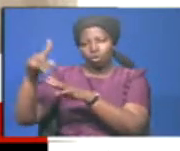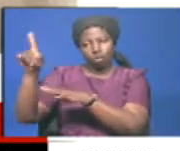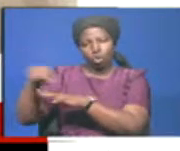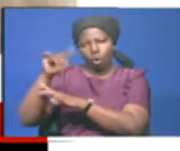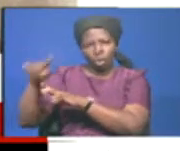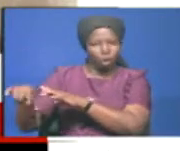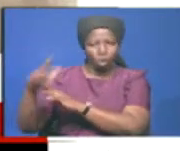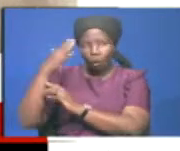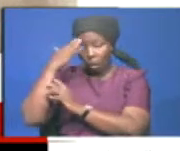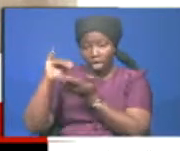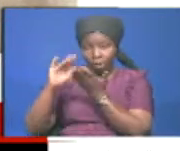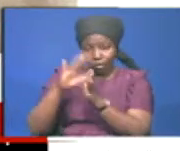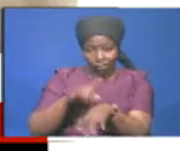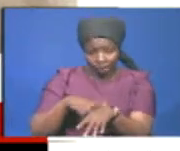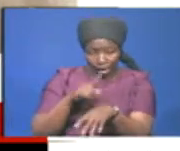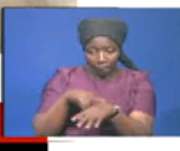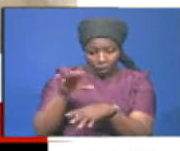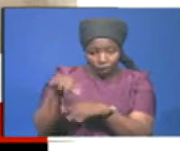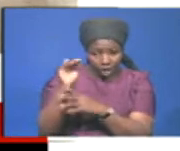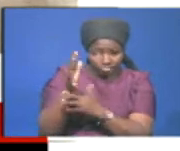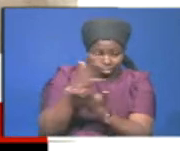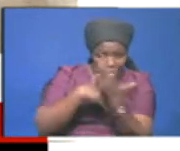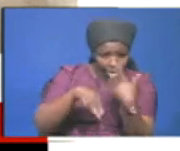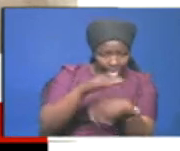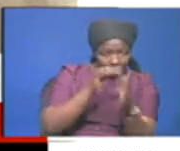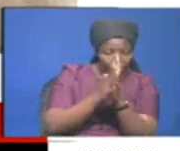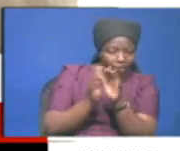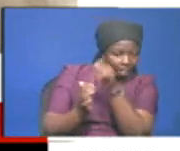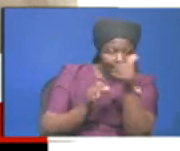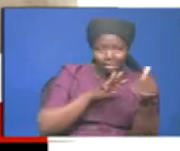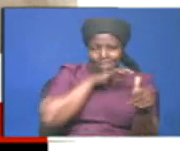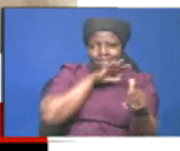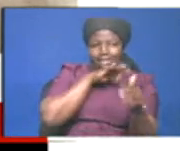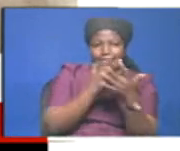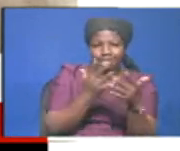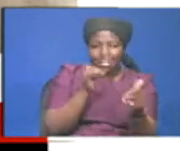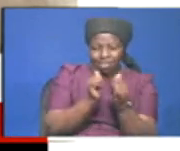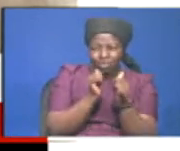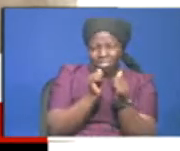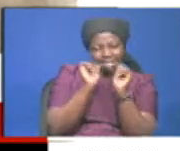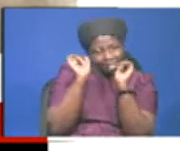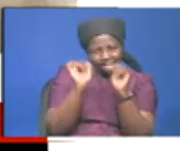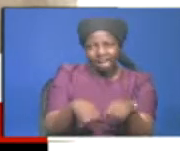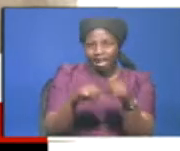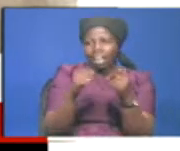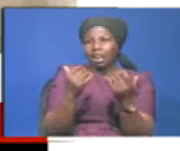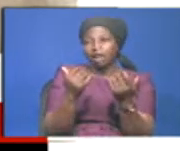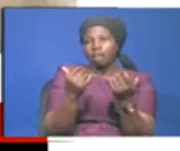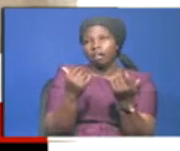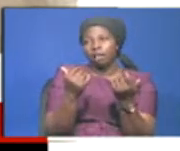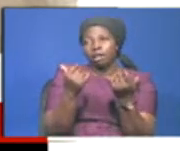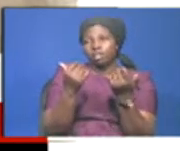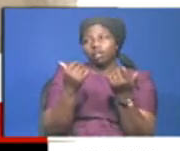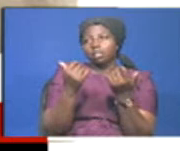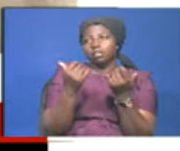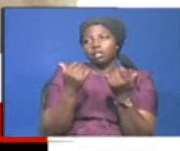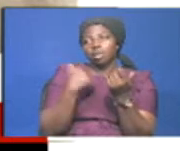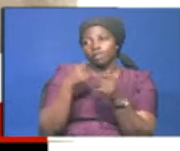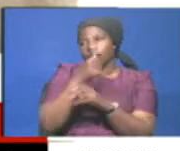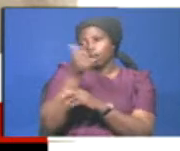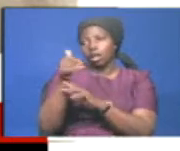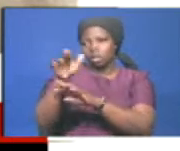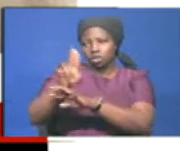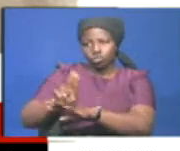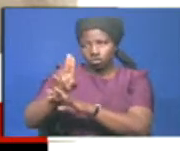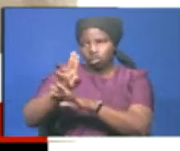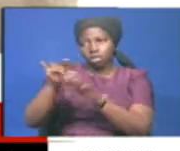mingi unapata tunaichanganya na taka zingine, zile zinaweza kuwa zina matumizi ingine. Hata